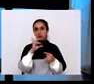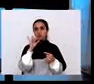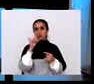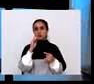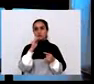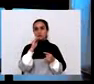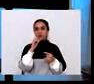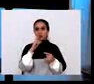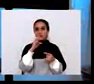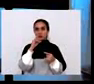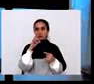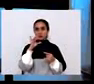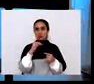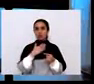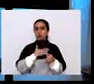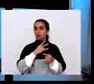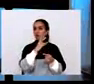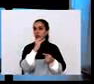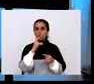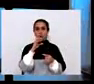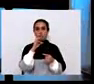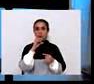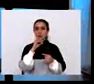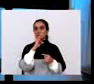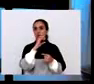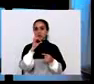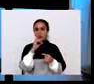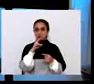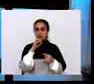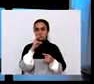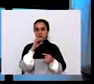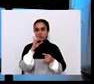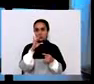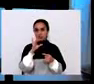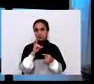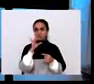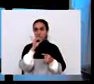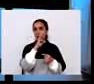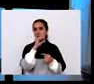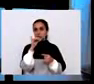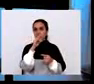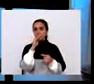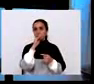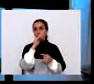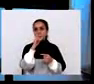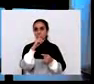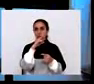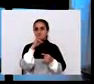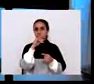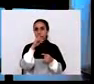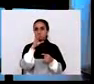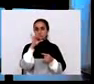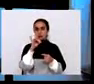фэнтези. Я не люблю читать ни детективы, ни фэнтези. Мы поставили «не» и союзы